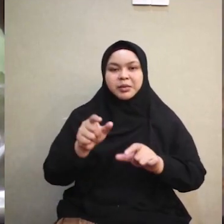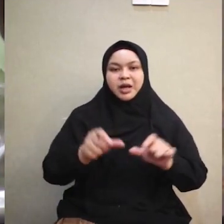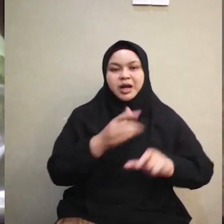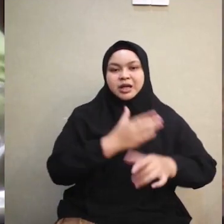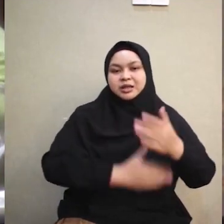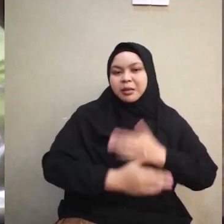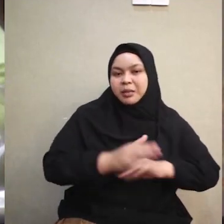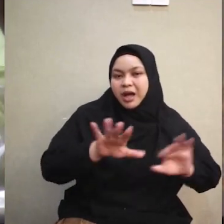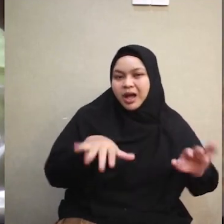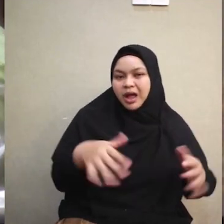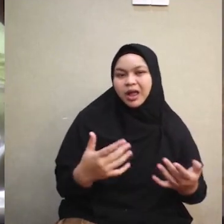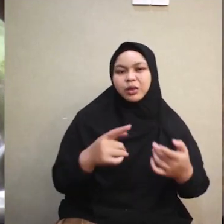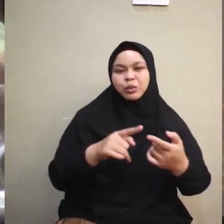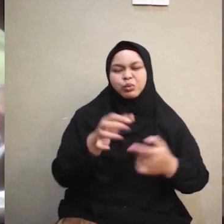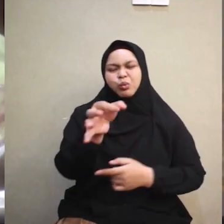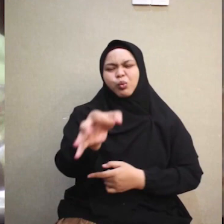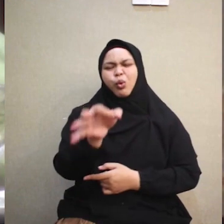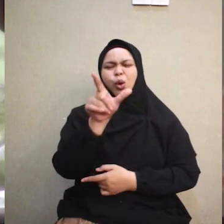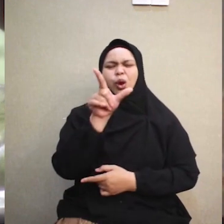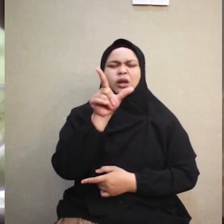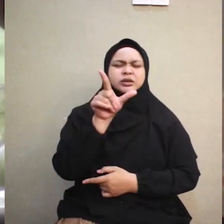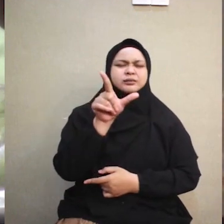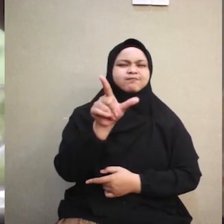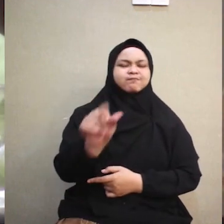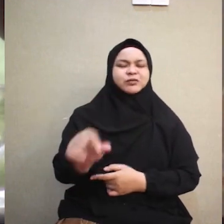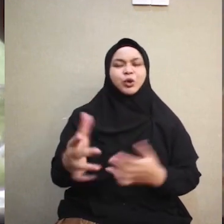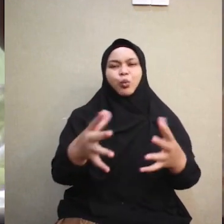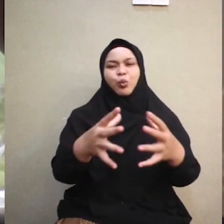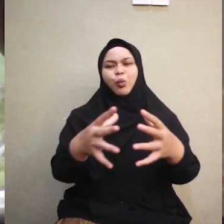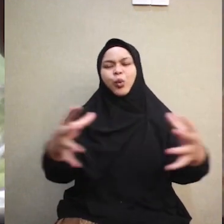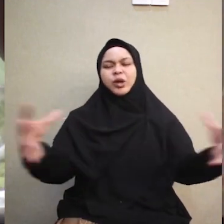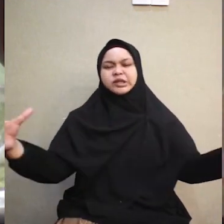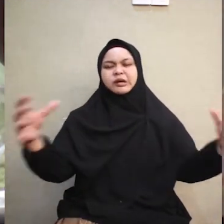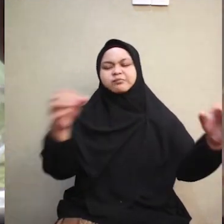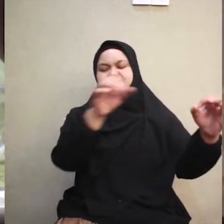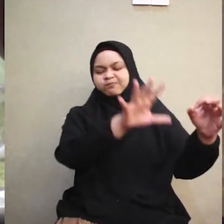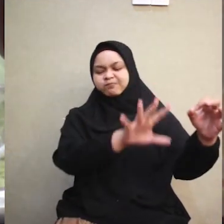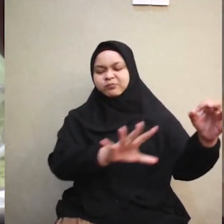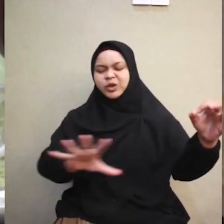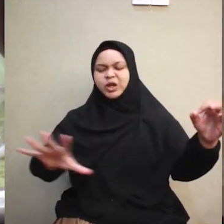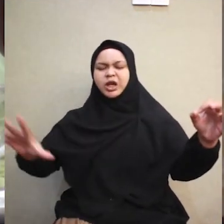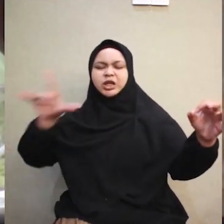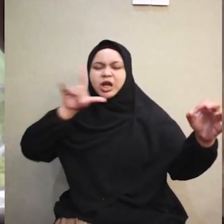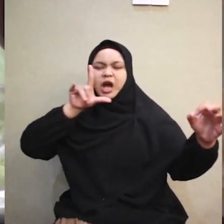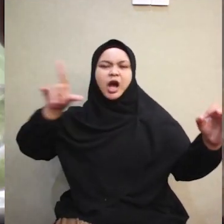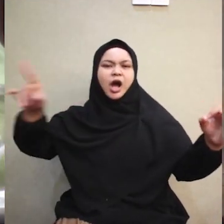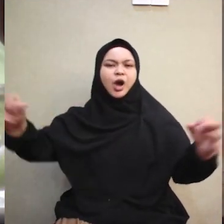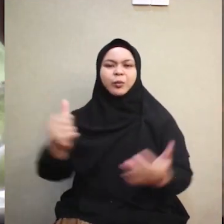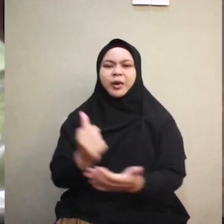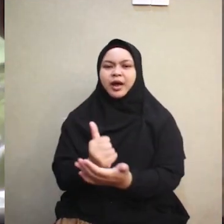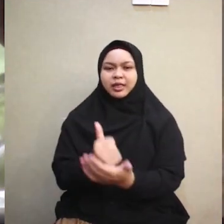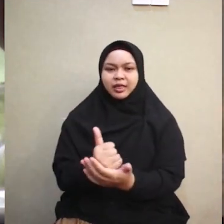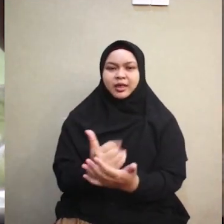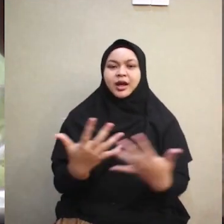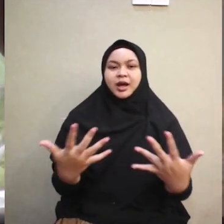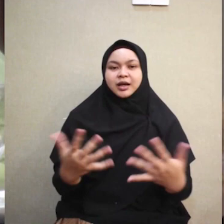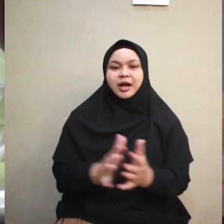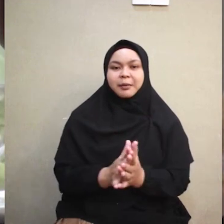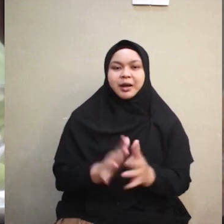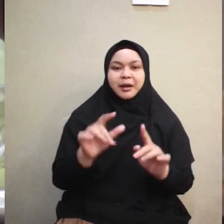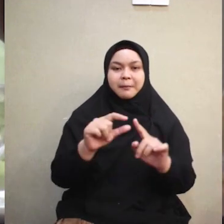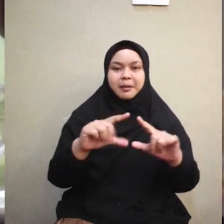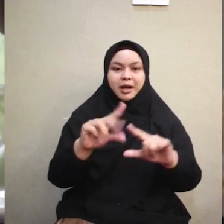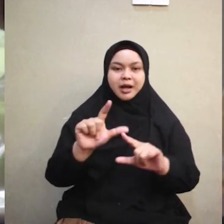yang sedemikian besarnya ini sangat jauh sekali Nah maka para legal para legal